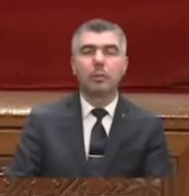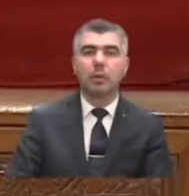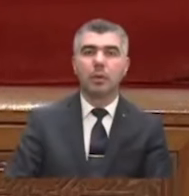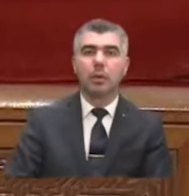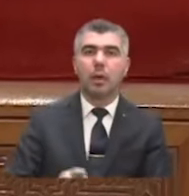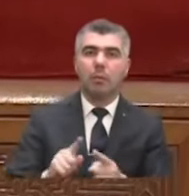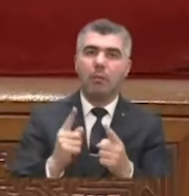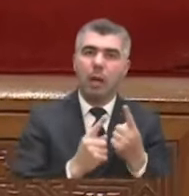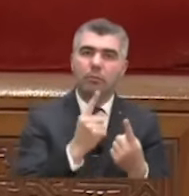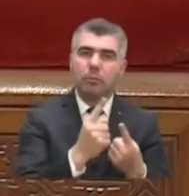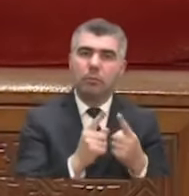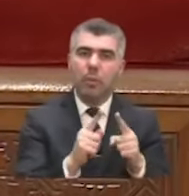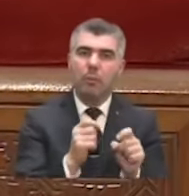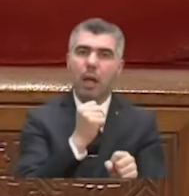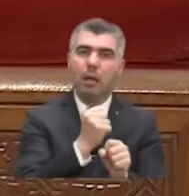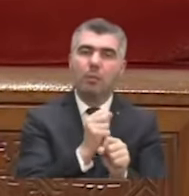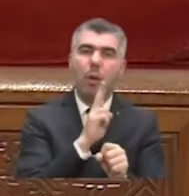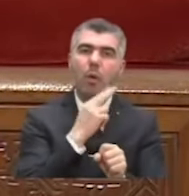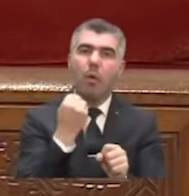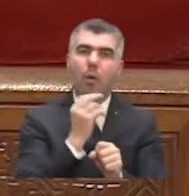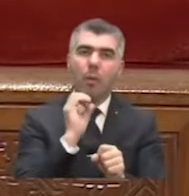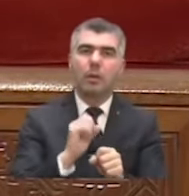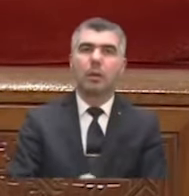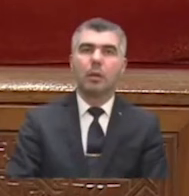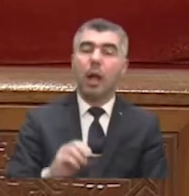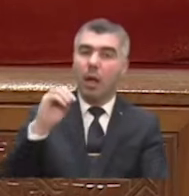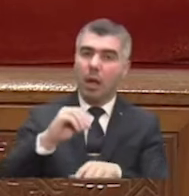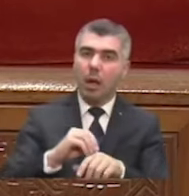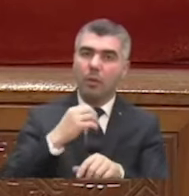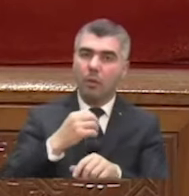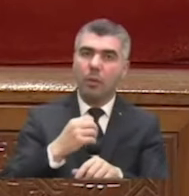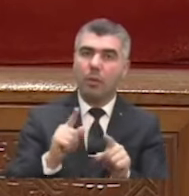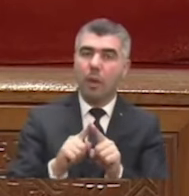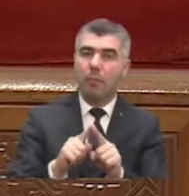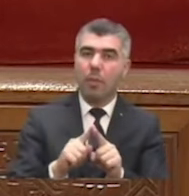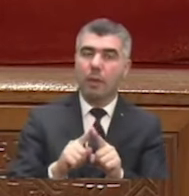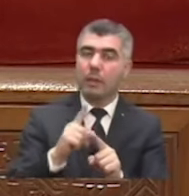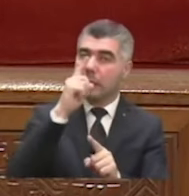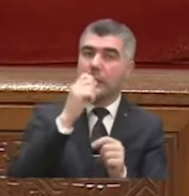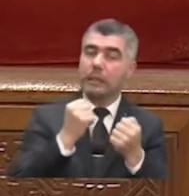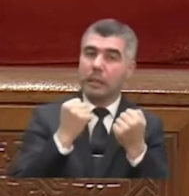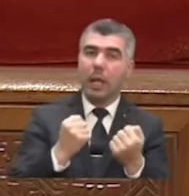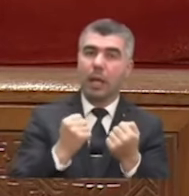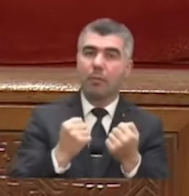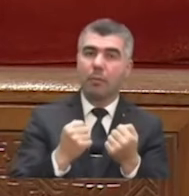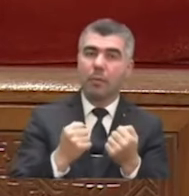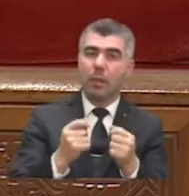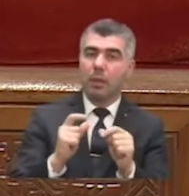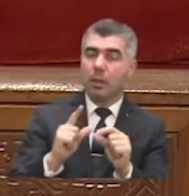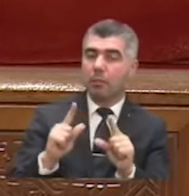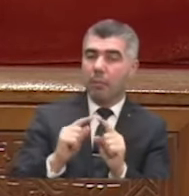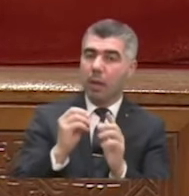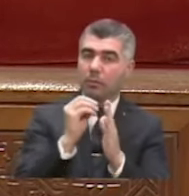الأبواق اللي كانوا كيشوشوا على العمل الحكومي الجاد، وأيضا باش ندق واحد الناقوس ديال الخطر لأن هذا المقال اللي جا كان